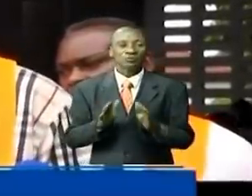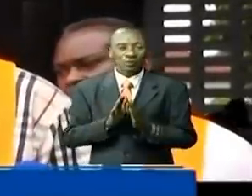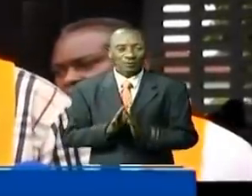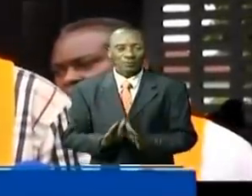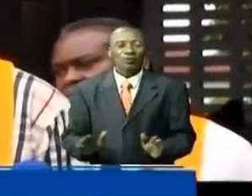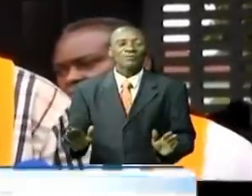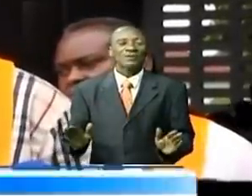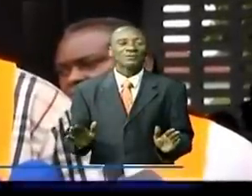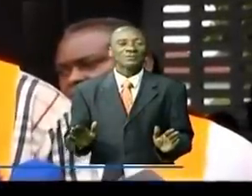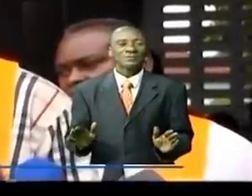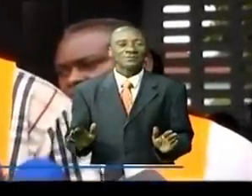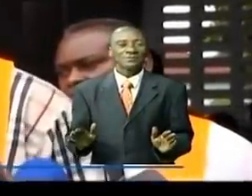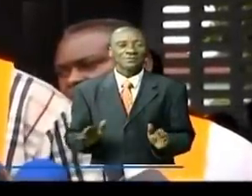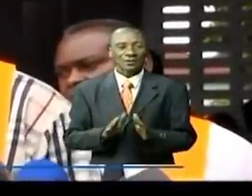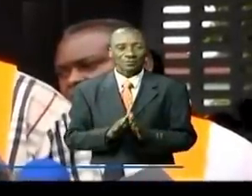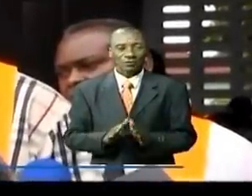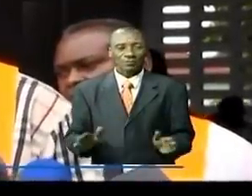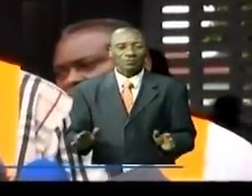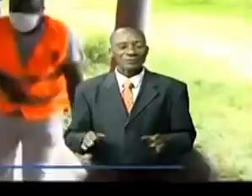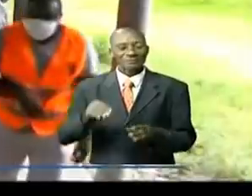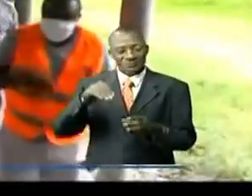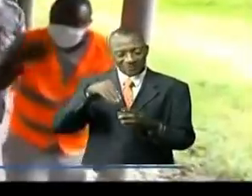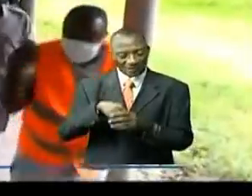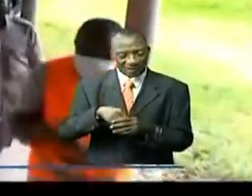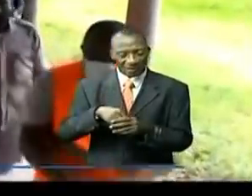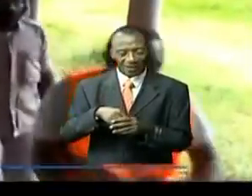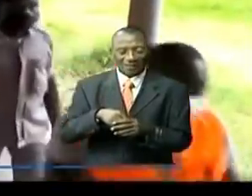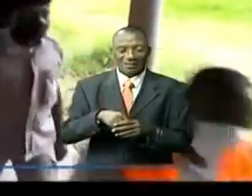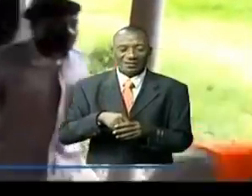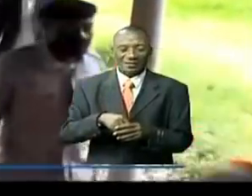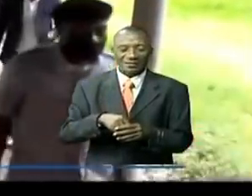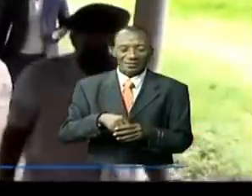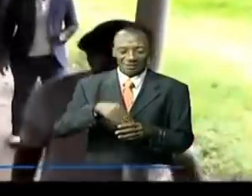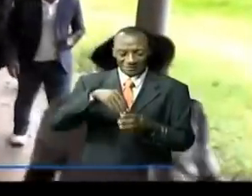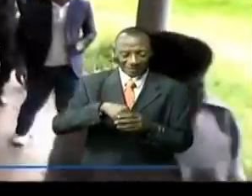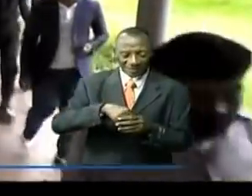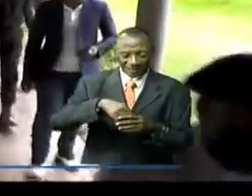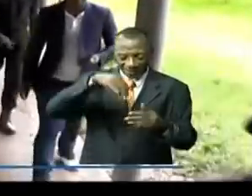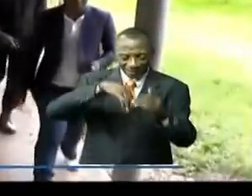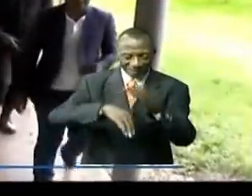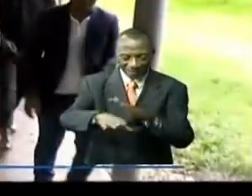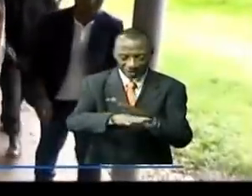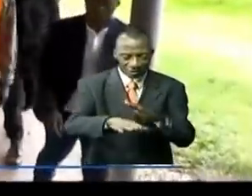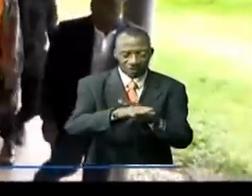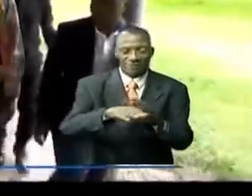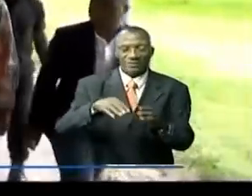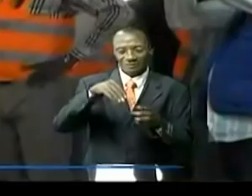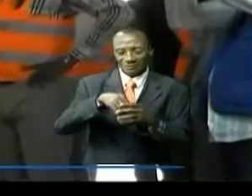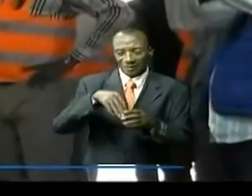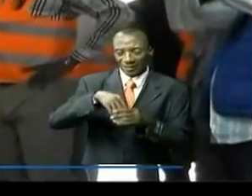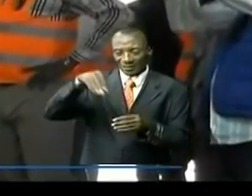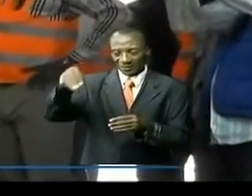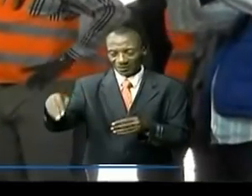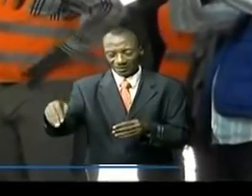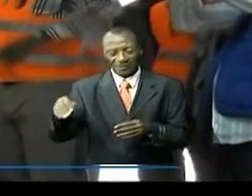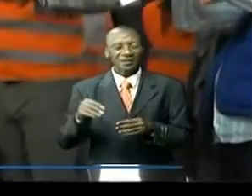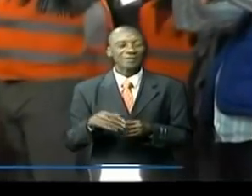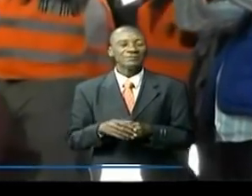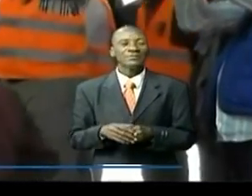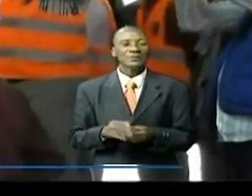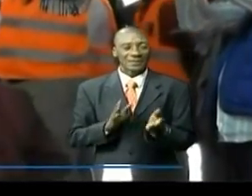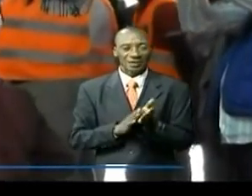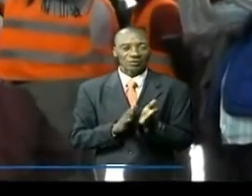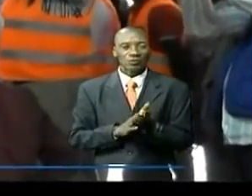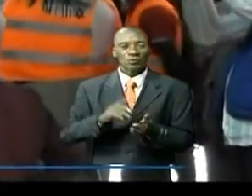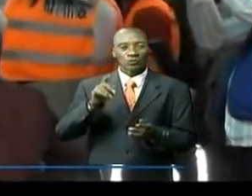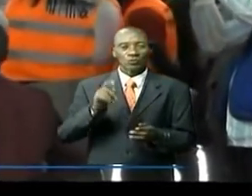viennent pas seulement de l'intérieur du pays et de la capitale, qui continuent, qui commencent à venir même des pays voisins parce qu'ils auront en face d'eux